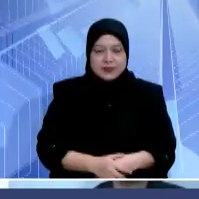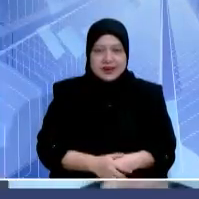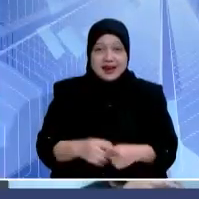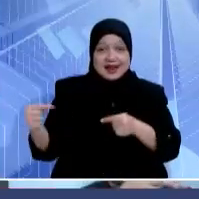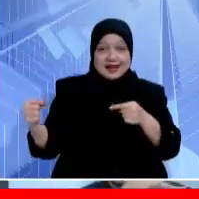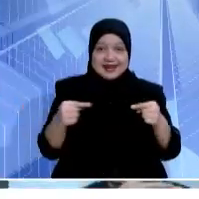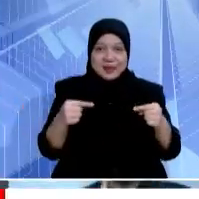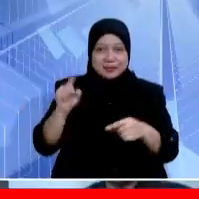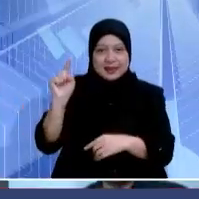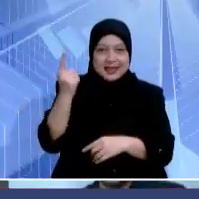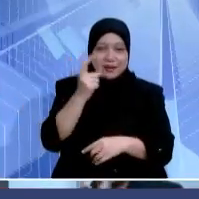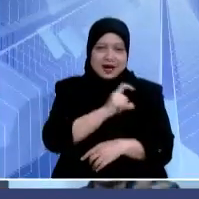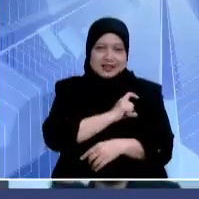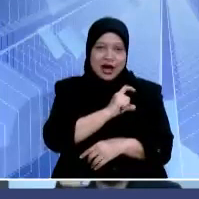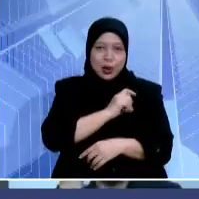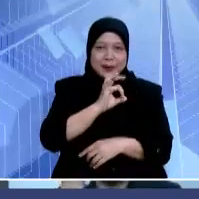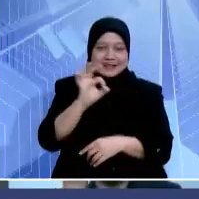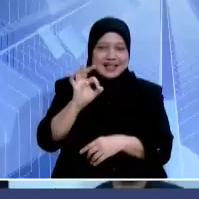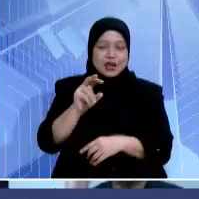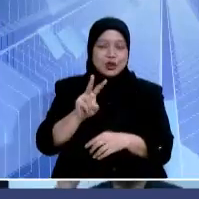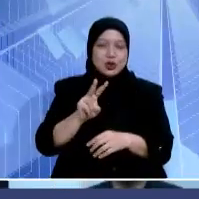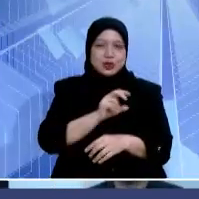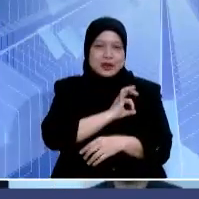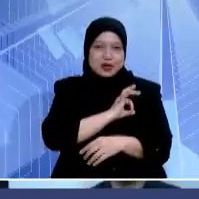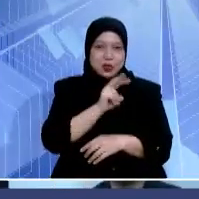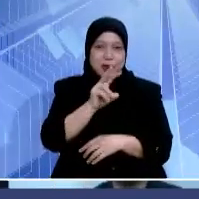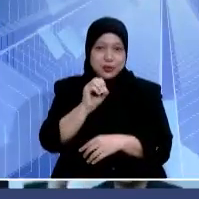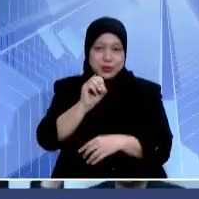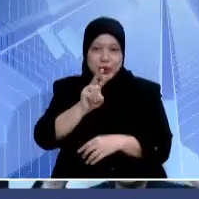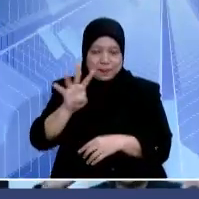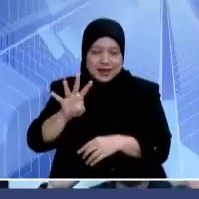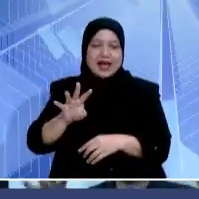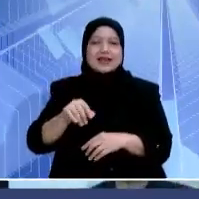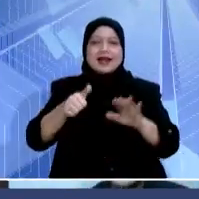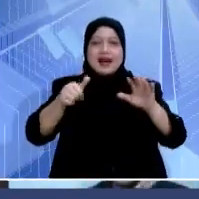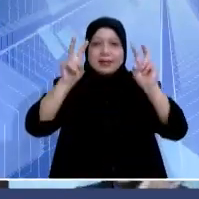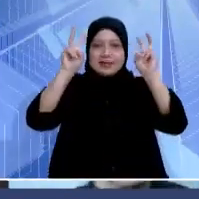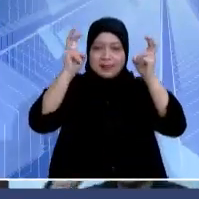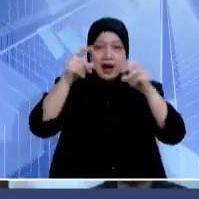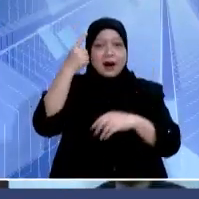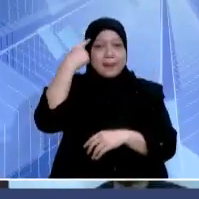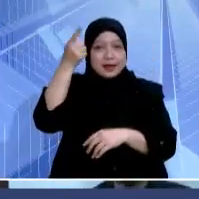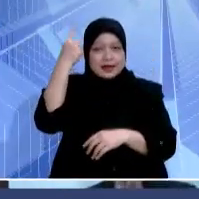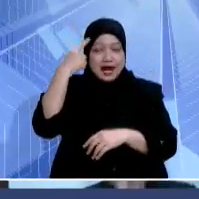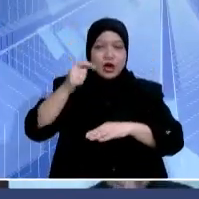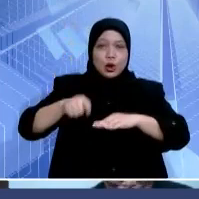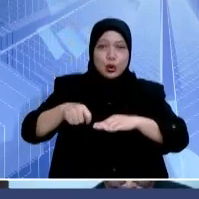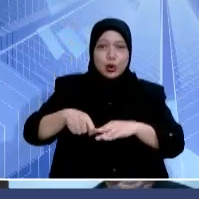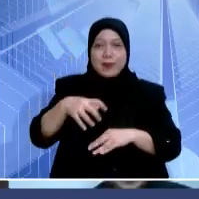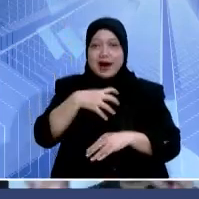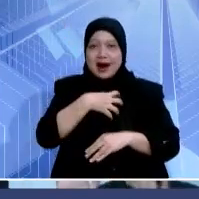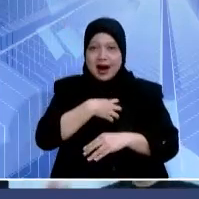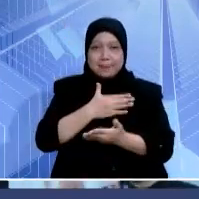Debat perdana calon presiden 2024 mengambil 6 subtema. Pemerintahan, hukum, HAM pemberantasan